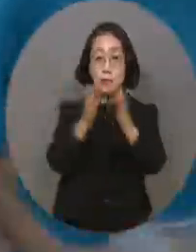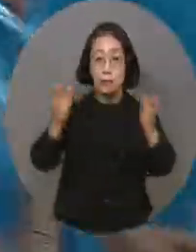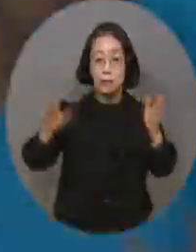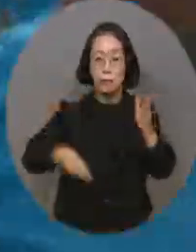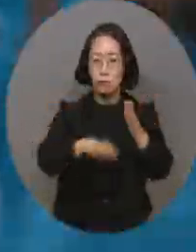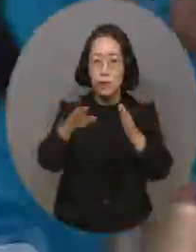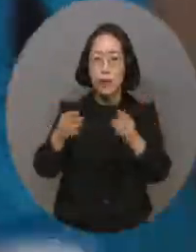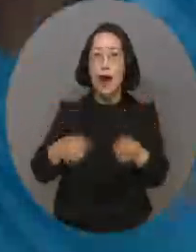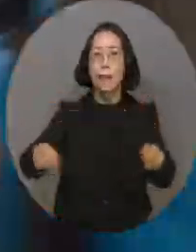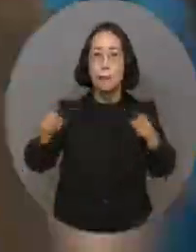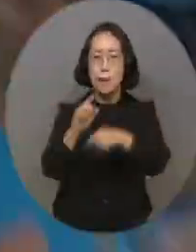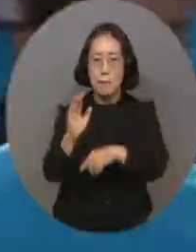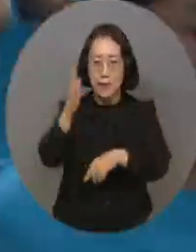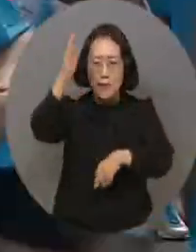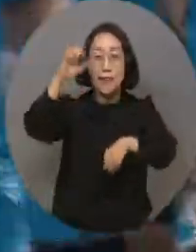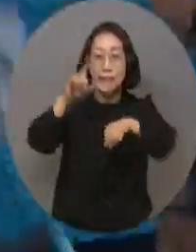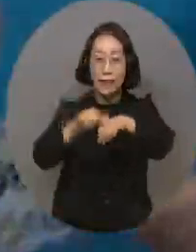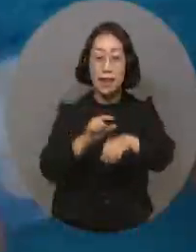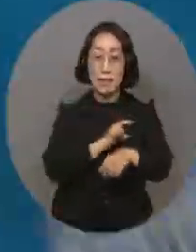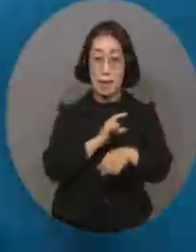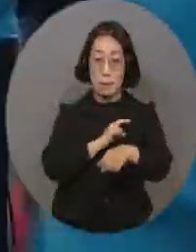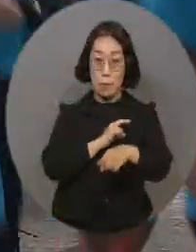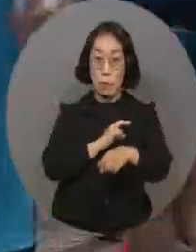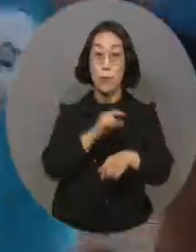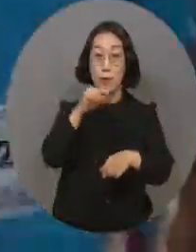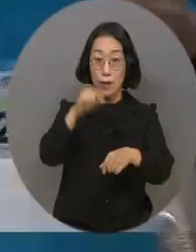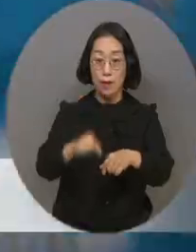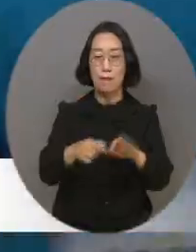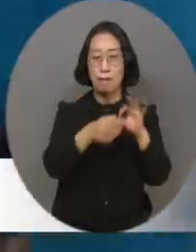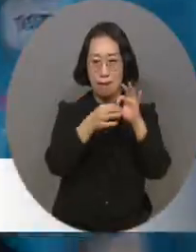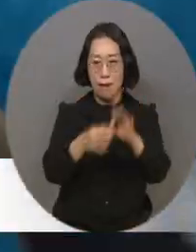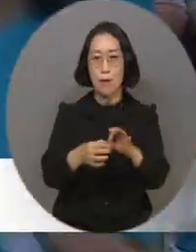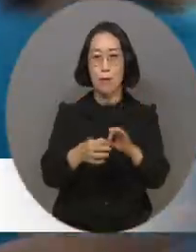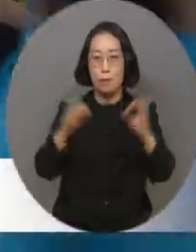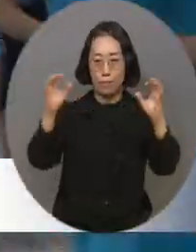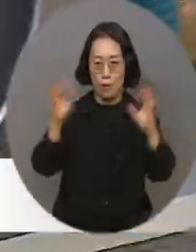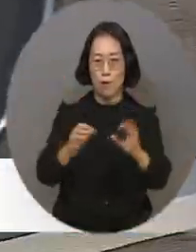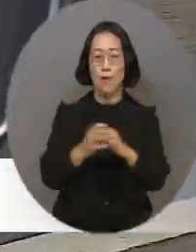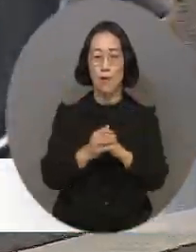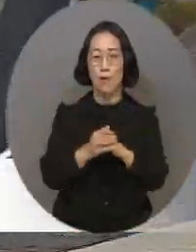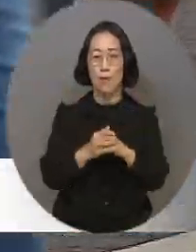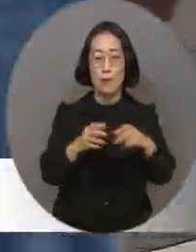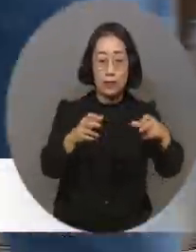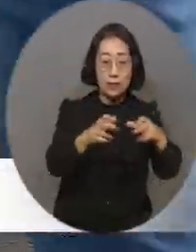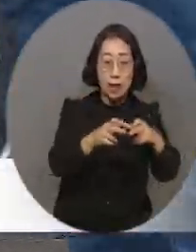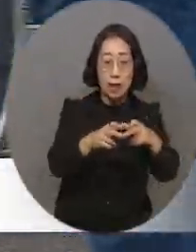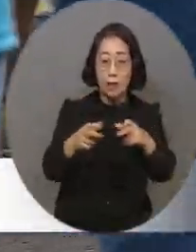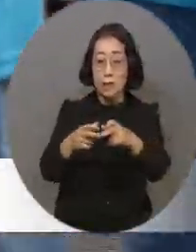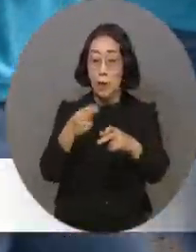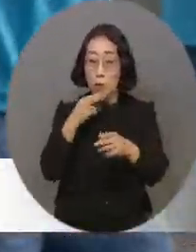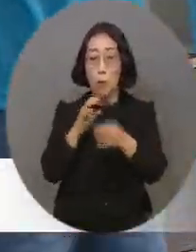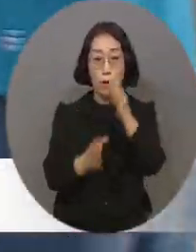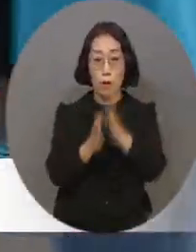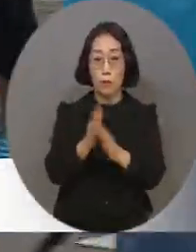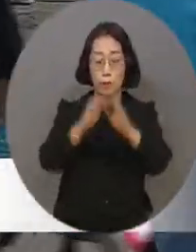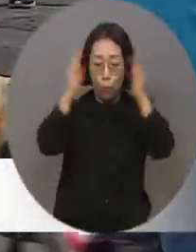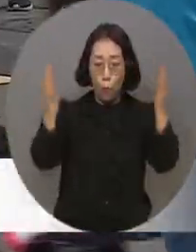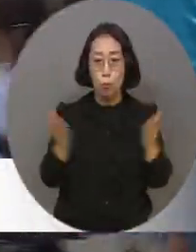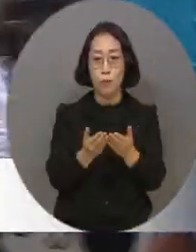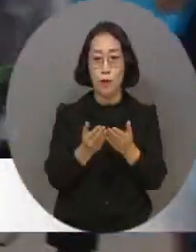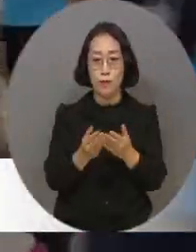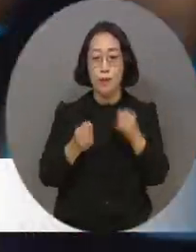함께 빛나는 순간을 슬로건으로 열렸습니다. 장애인과 비장애인이 같이 달리며 편견의 벽을